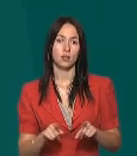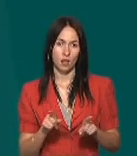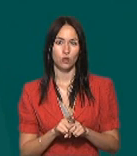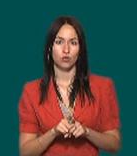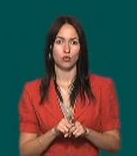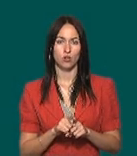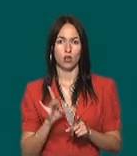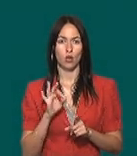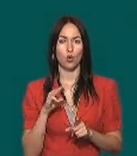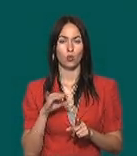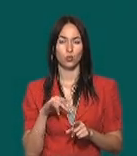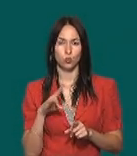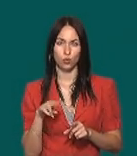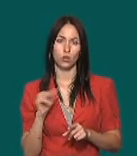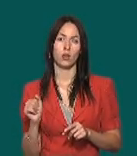ротонда